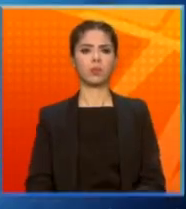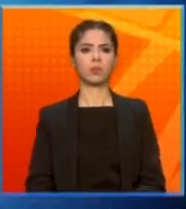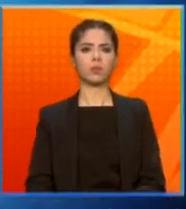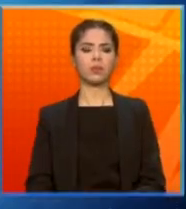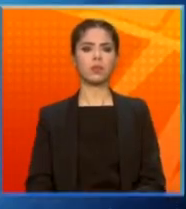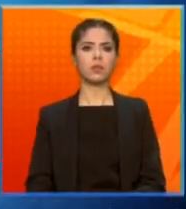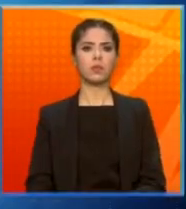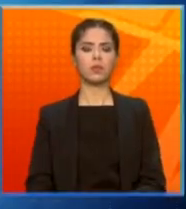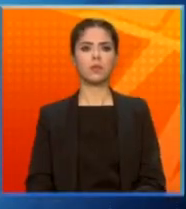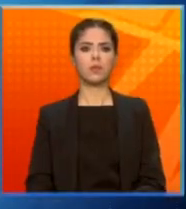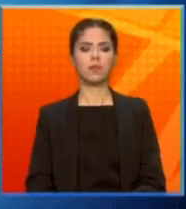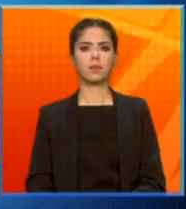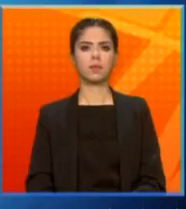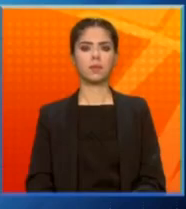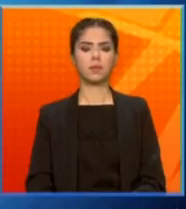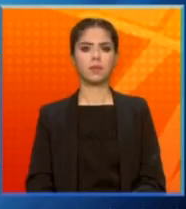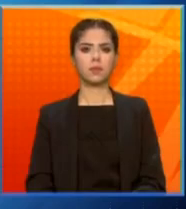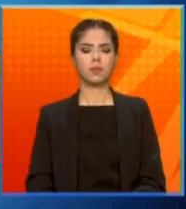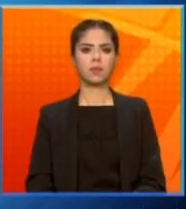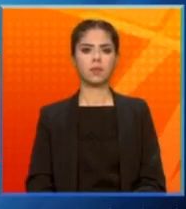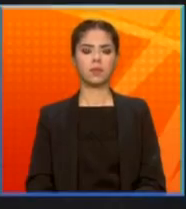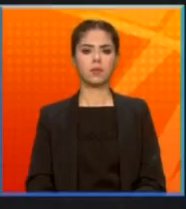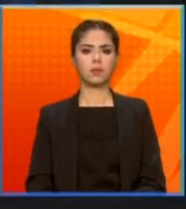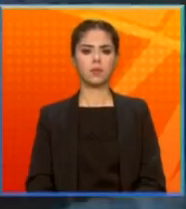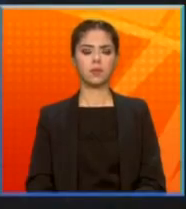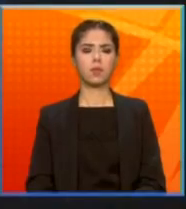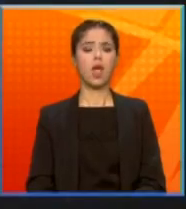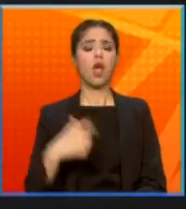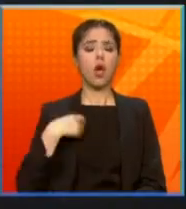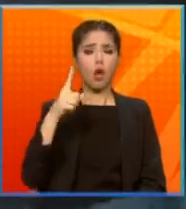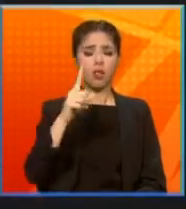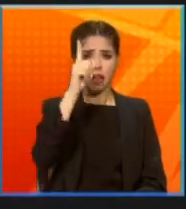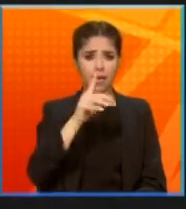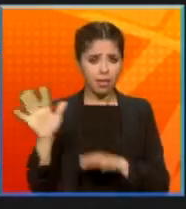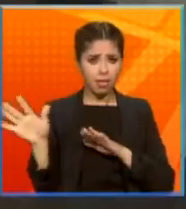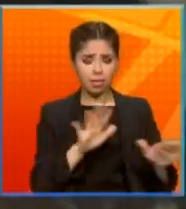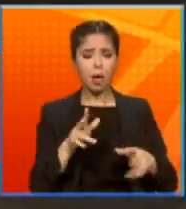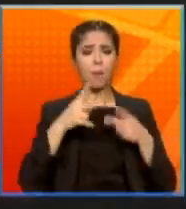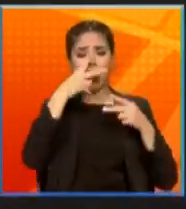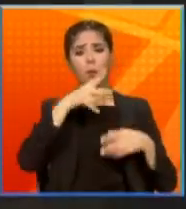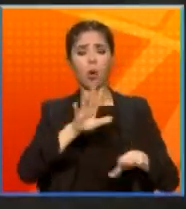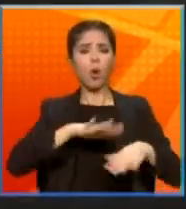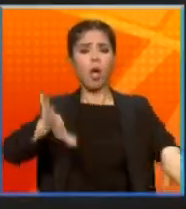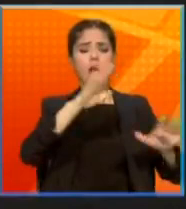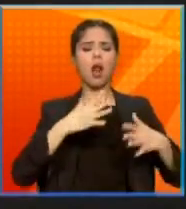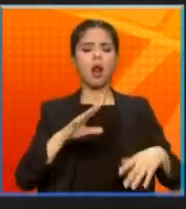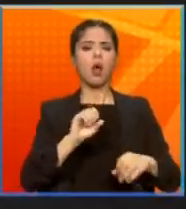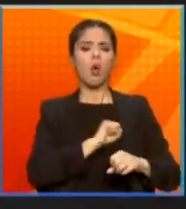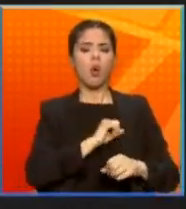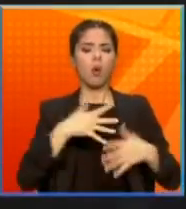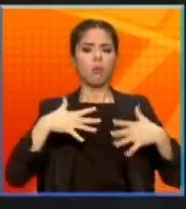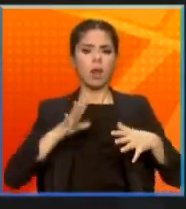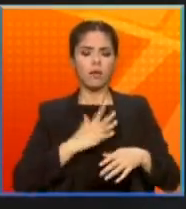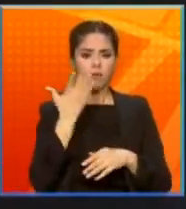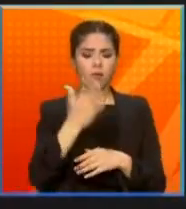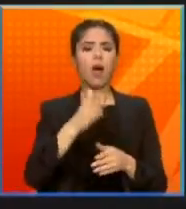kaldık. İkinci deprem sonrası kalan evler de yıkıldı. Özellikle ilk depremin yıktığı köylerde büyük panik yaşandı. Şoka